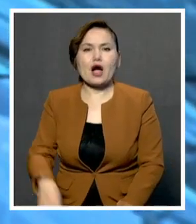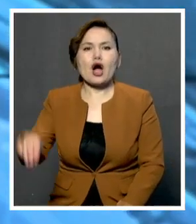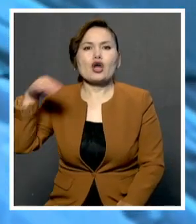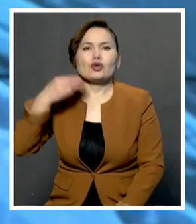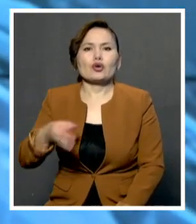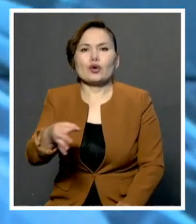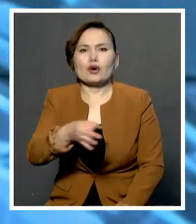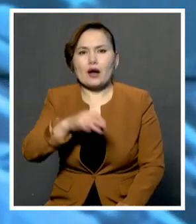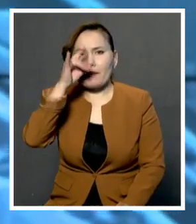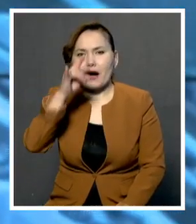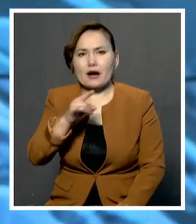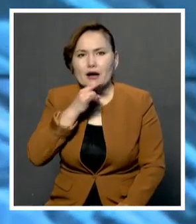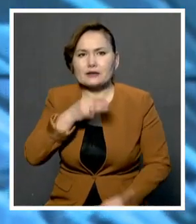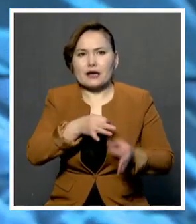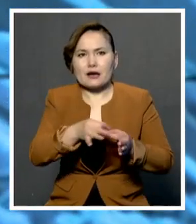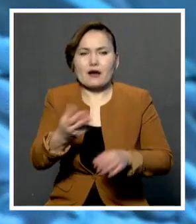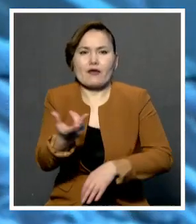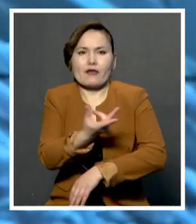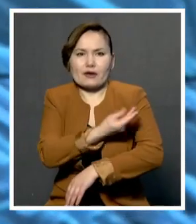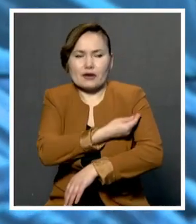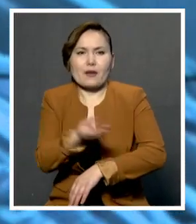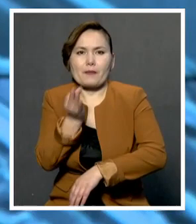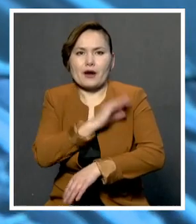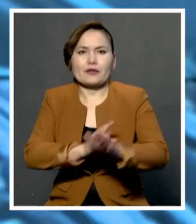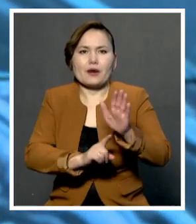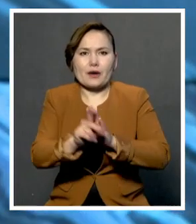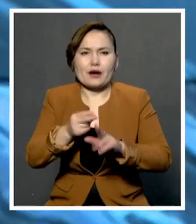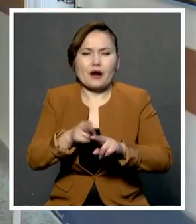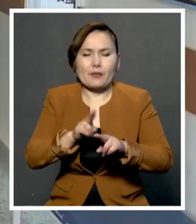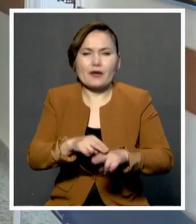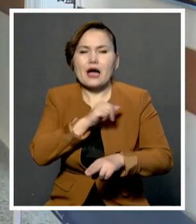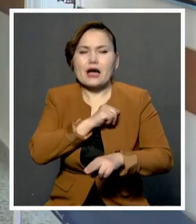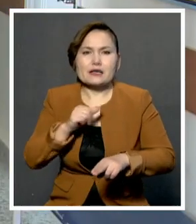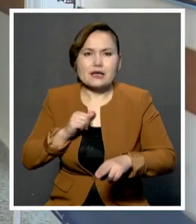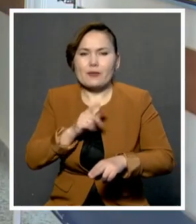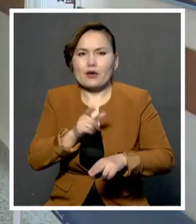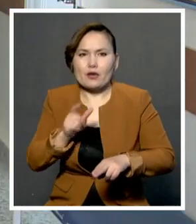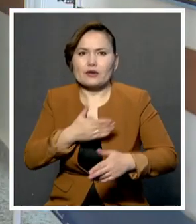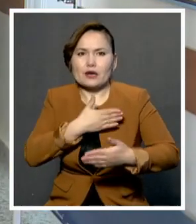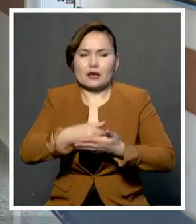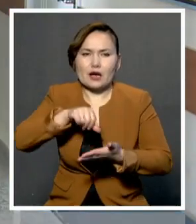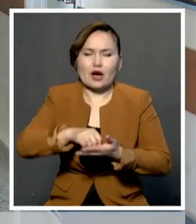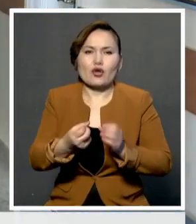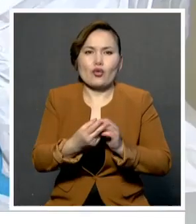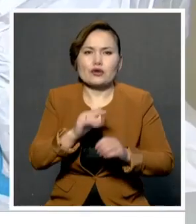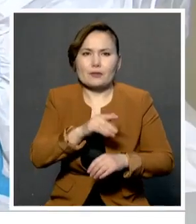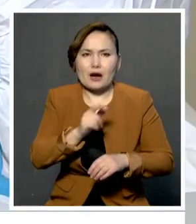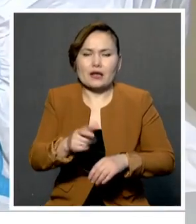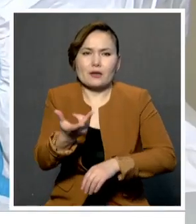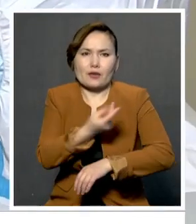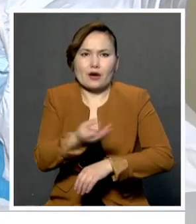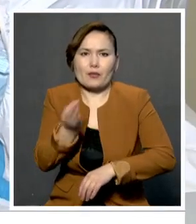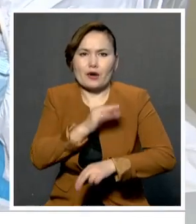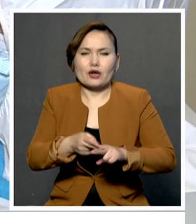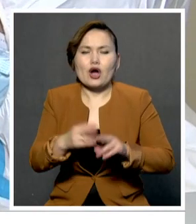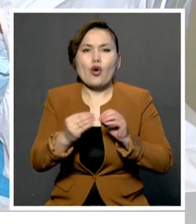Түркістан облысы елімізде вакциналаудан көш бастап тұр. Өңірде бүгінге дейін өз еркімен 13 мыңға жуық адам коронавирусқа қарсы вакцина салдырған. Оның ішінде